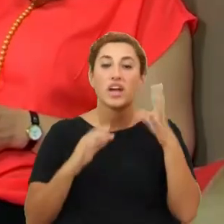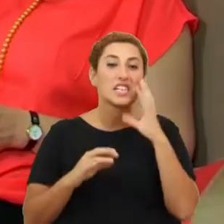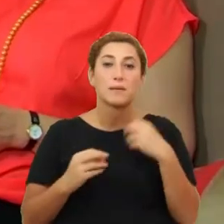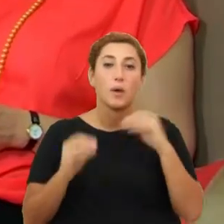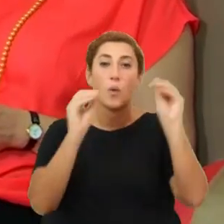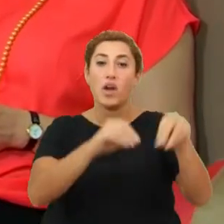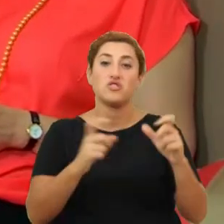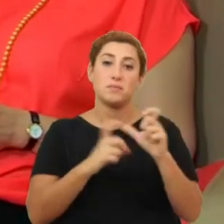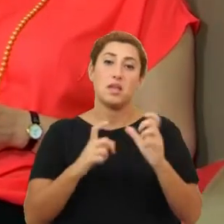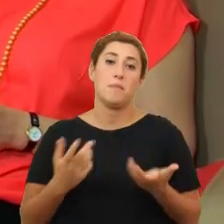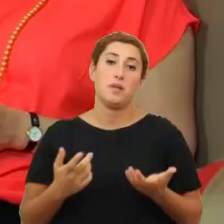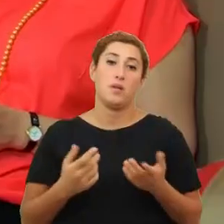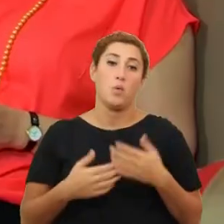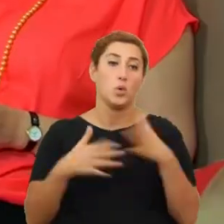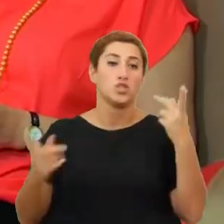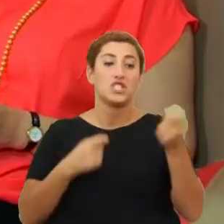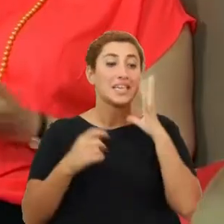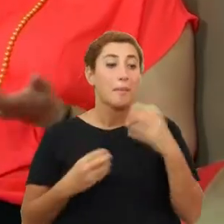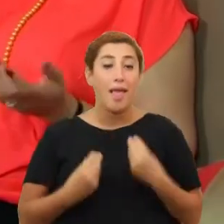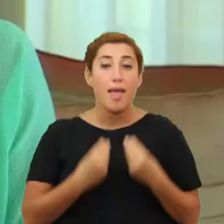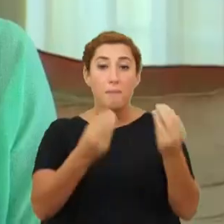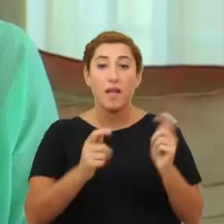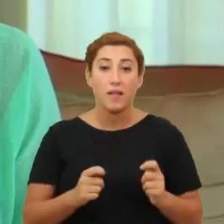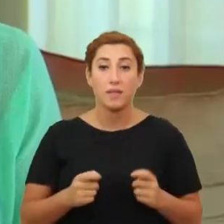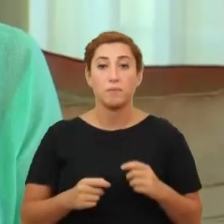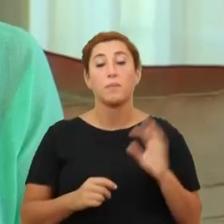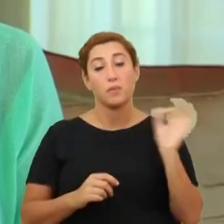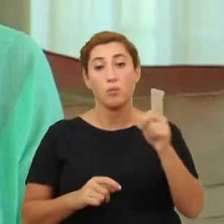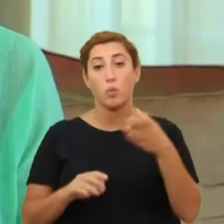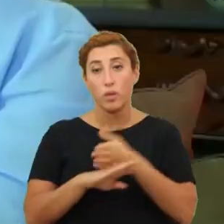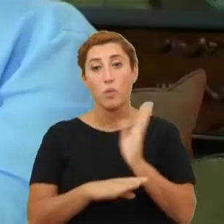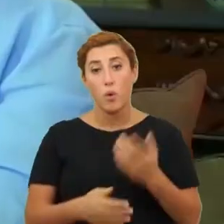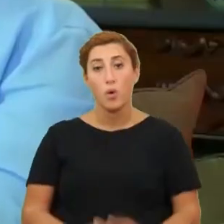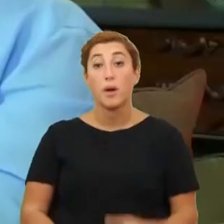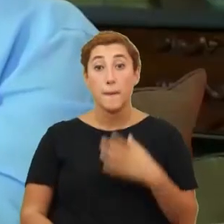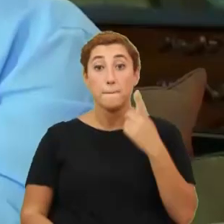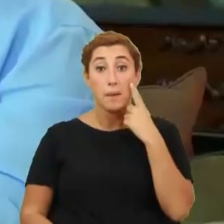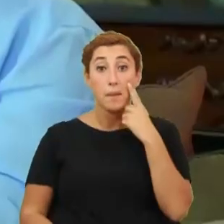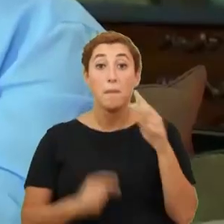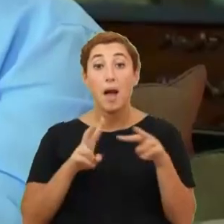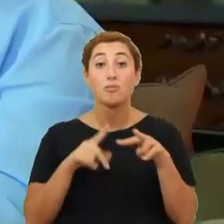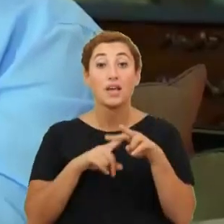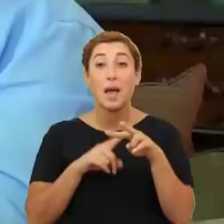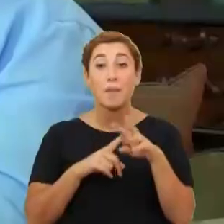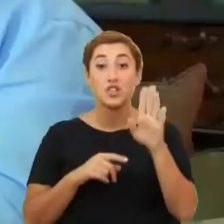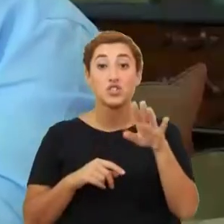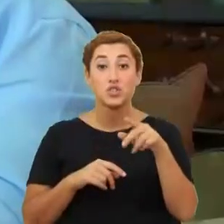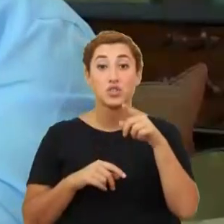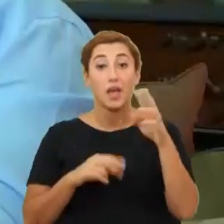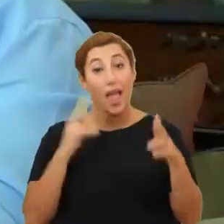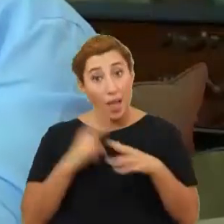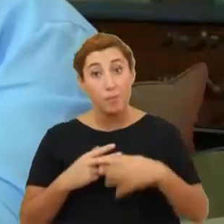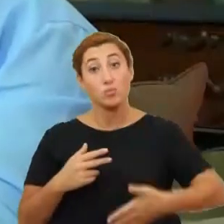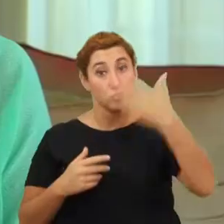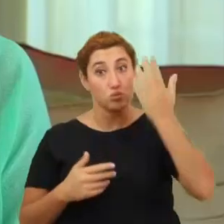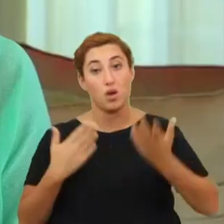kimi geçireceğim Serpil ya? Koca şirketi kime emanet edelim? E tabii o da doğru. Bak bak abi Kemal, şşş. La bir an